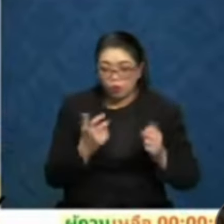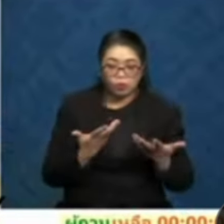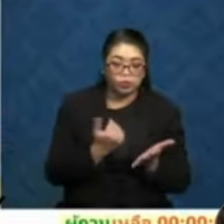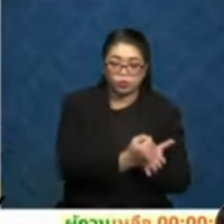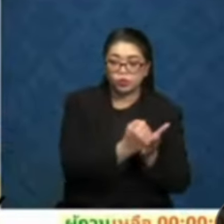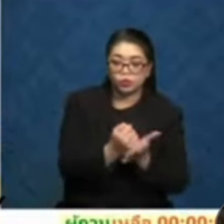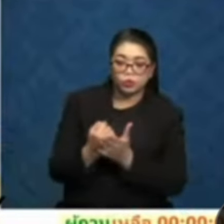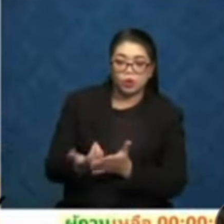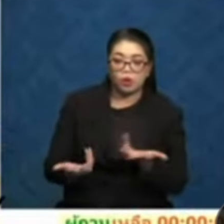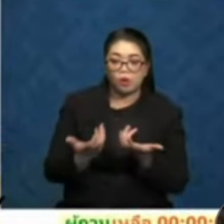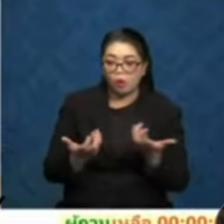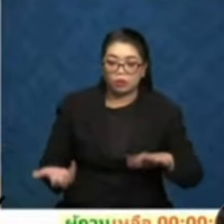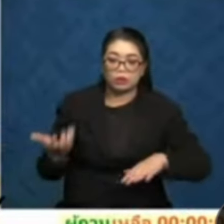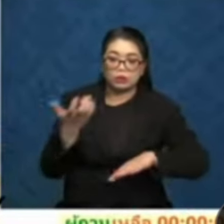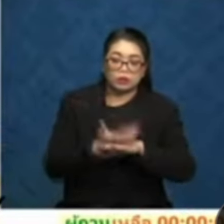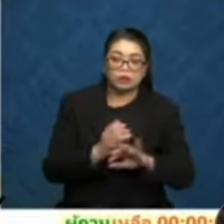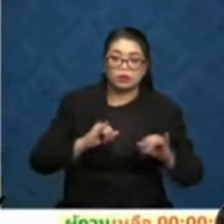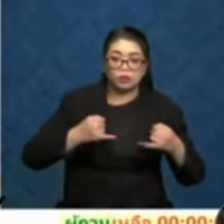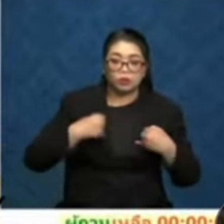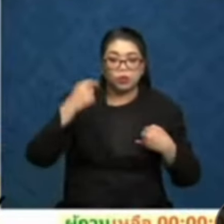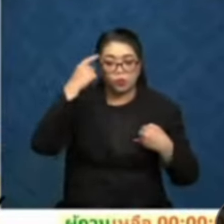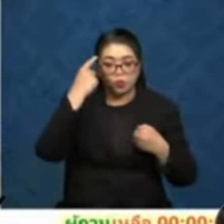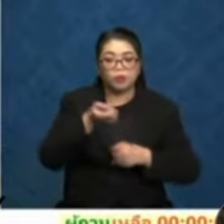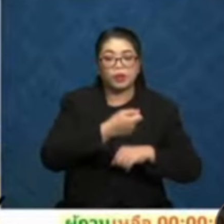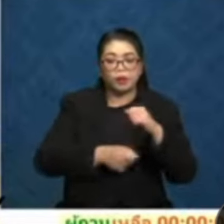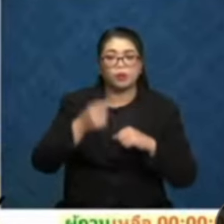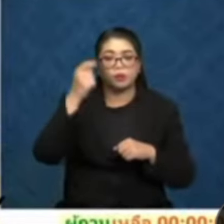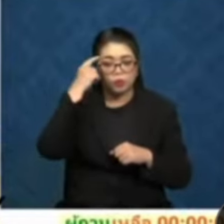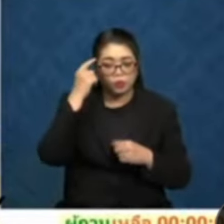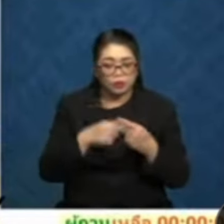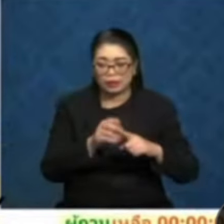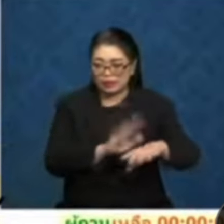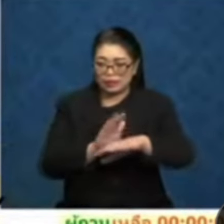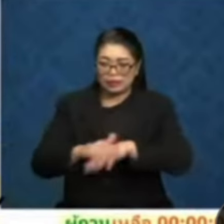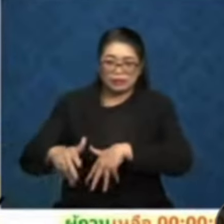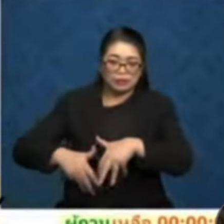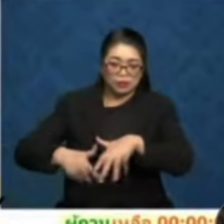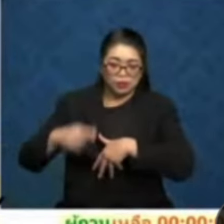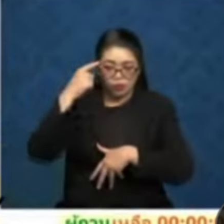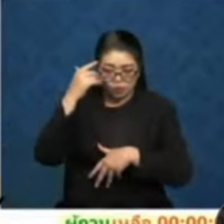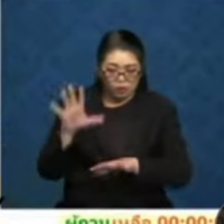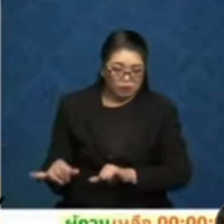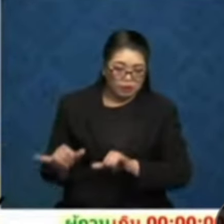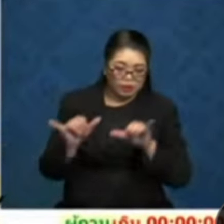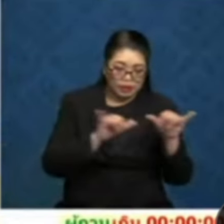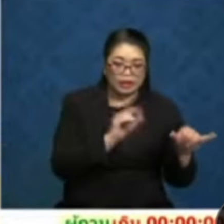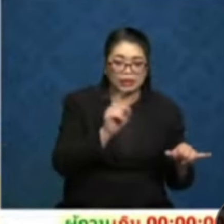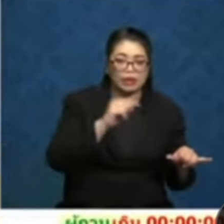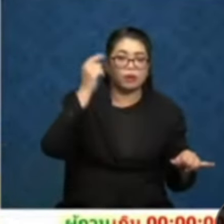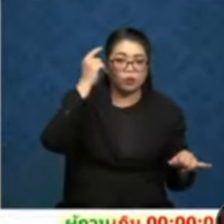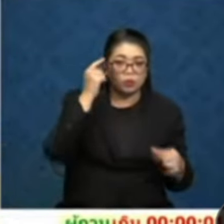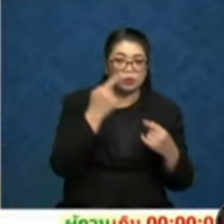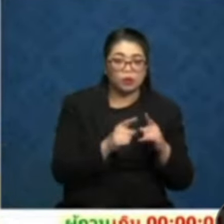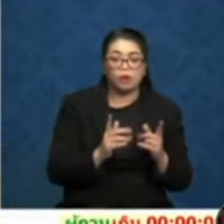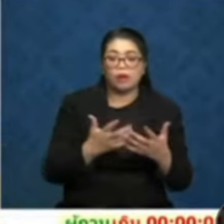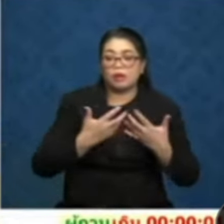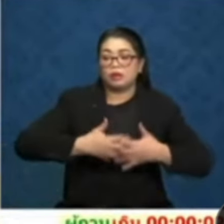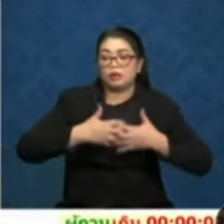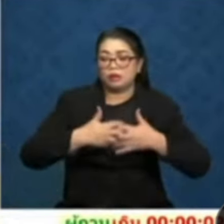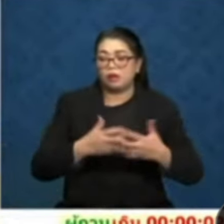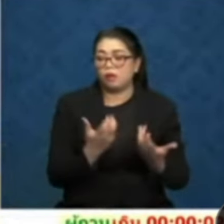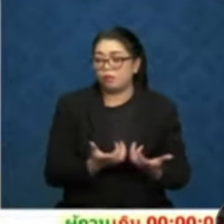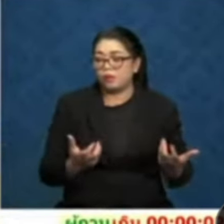หน้าที่และประชาชนแจ้งเตือนไปแล้วเจ้าหน้าที่รู้ว่าเขาต้องปฏิบัติอย่างไรแจ้งเตือนไปแล้วประชาชนรู้ว่าต้องไปอพยพไปที่ไหนในส่วนของเครื่องก็